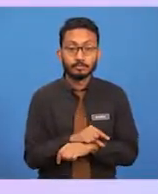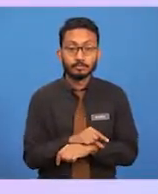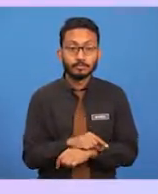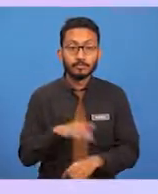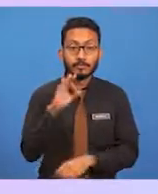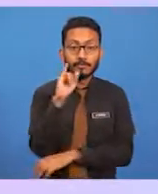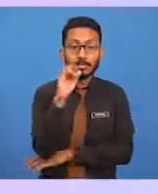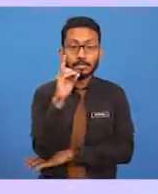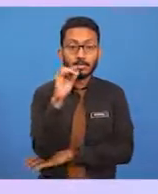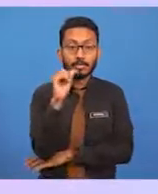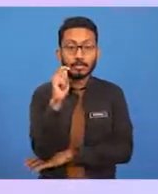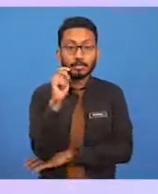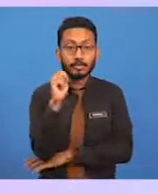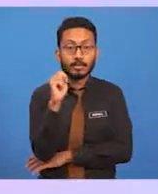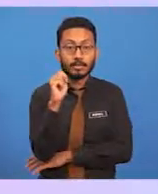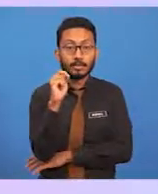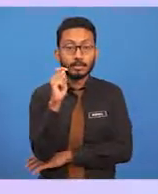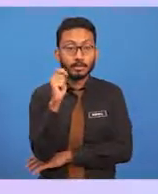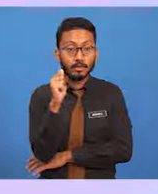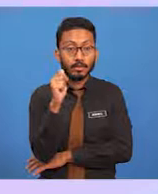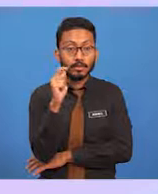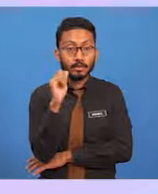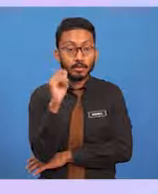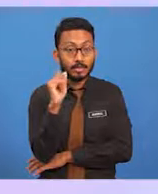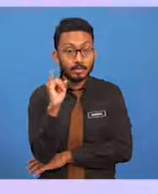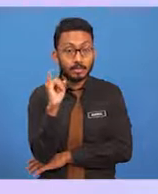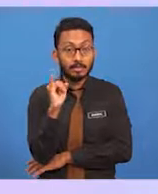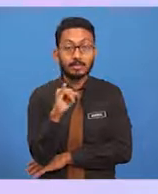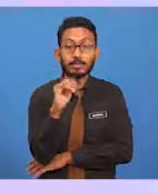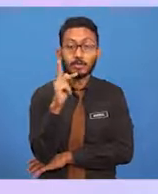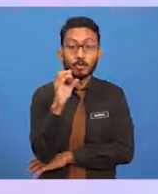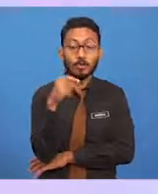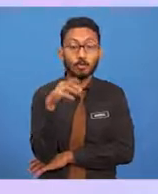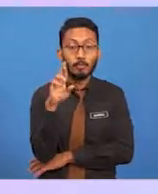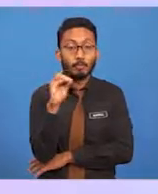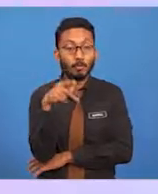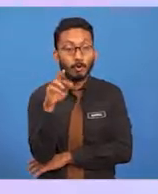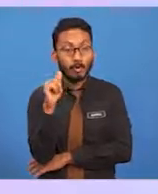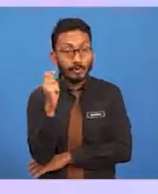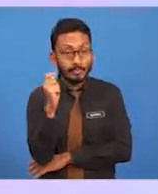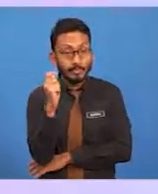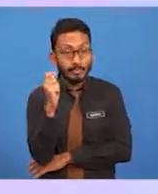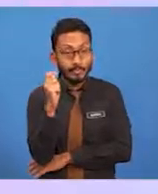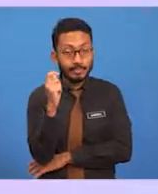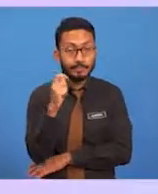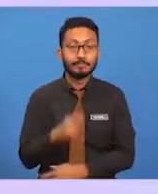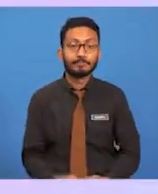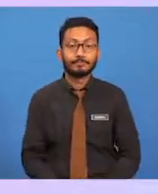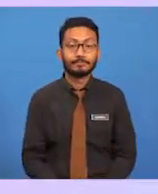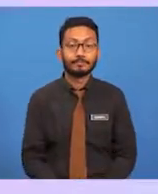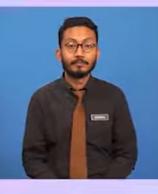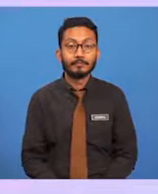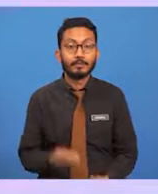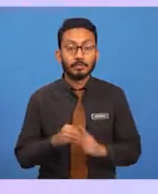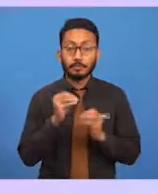merupakan contoh-contoh barangan yang sering digunakan di dalam identiti korporat. Yang